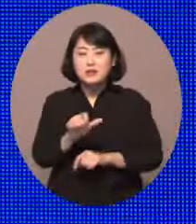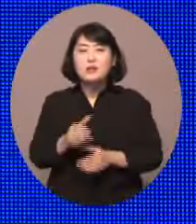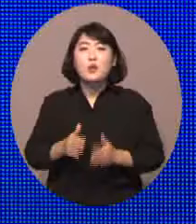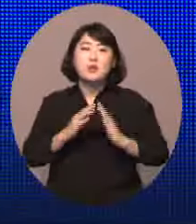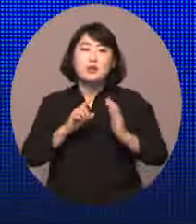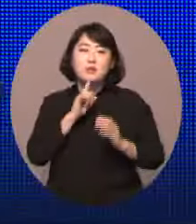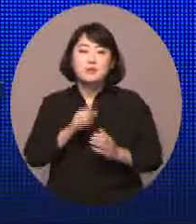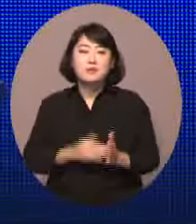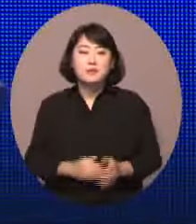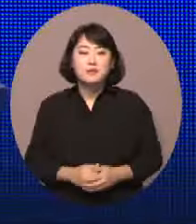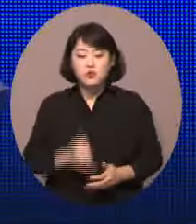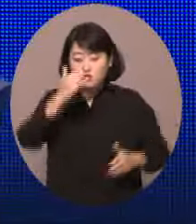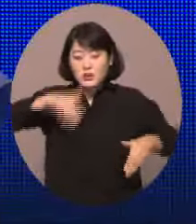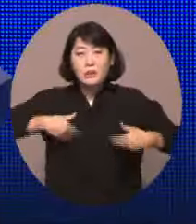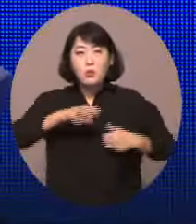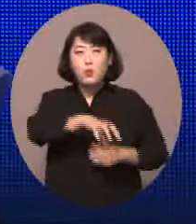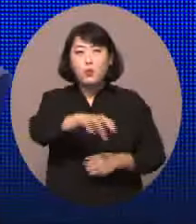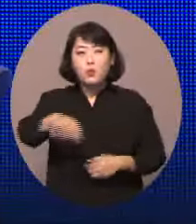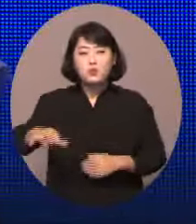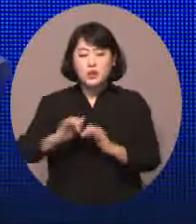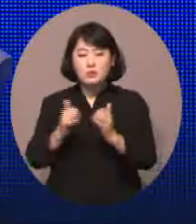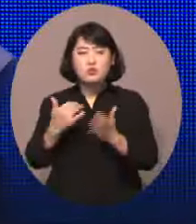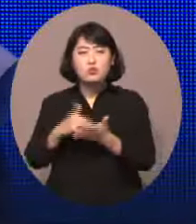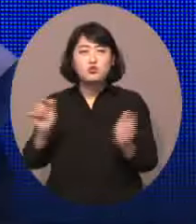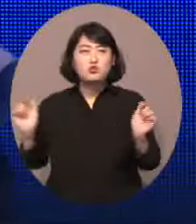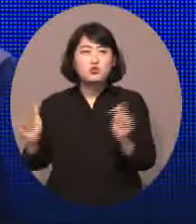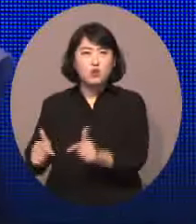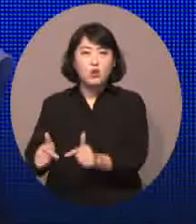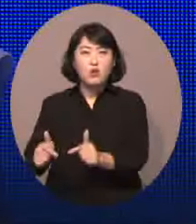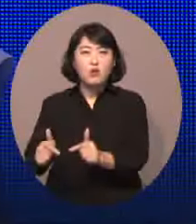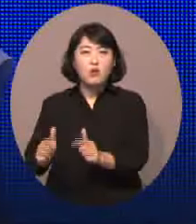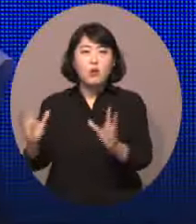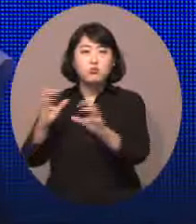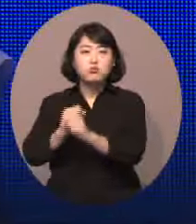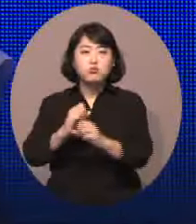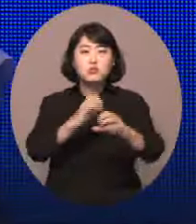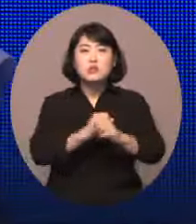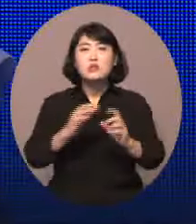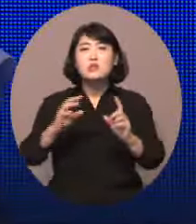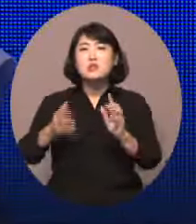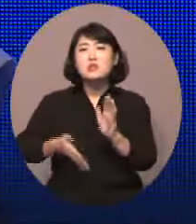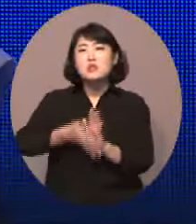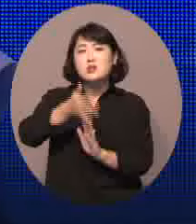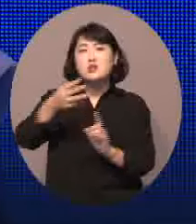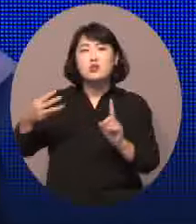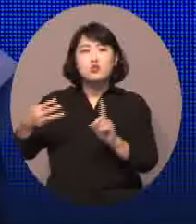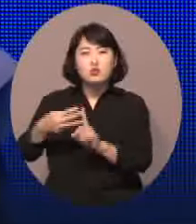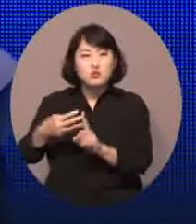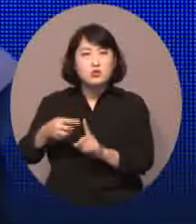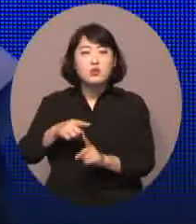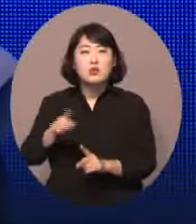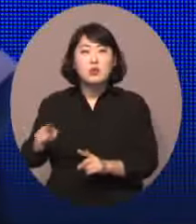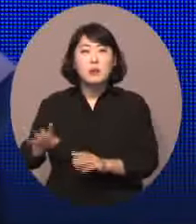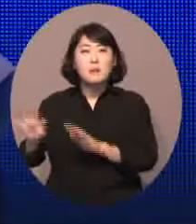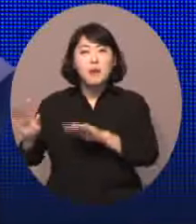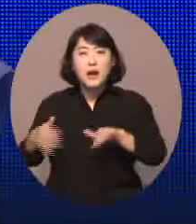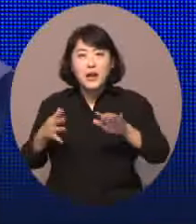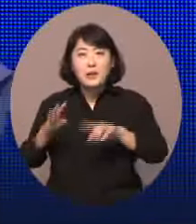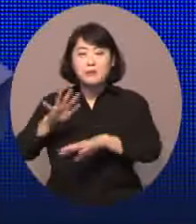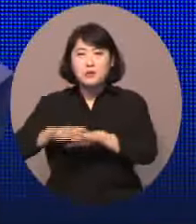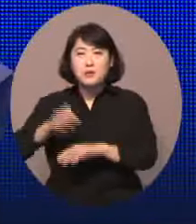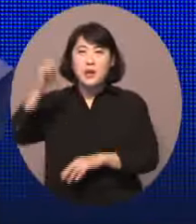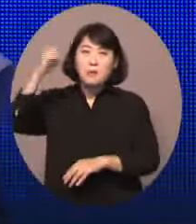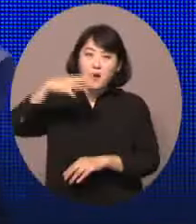충남의 곳곳에 인구가 소멸돼서 사라질 시군들이 이제 바람 농사꾼,